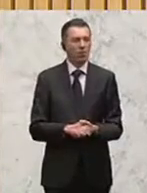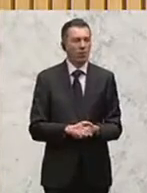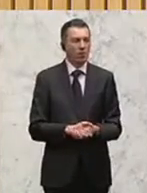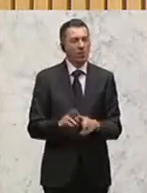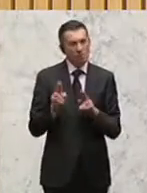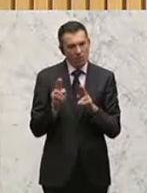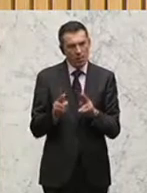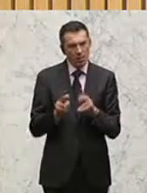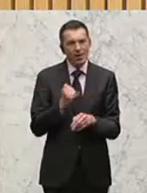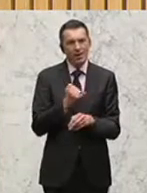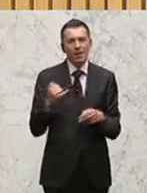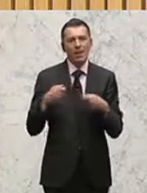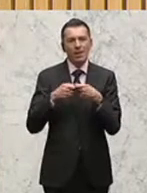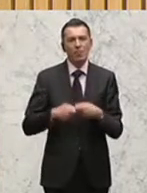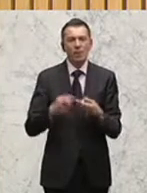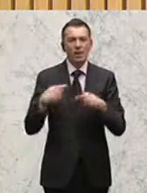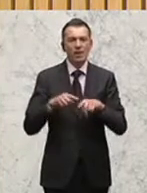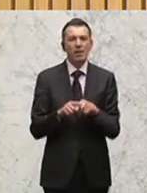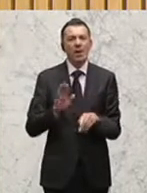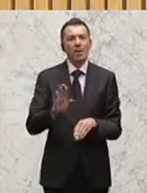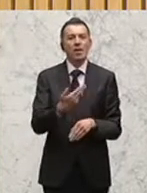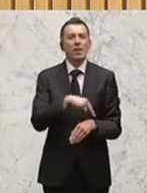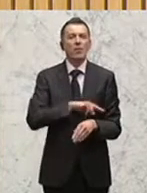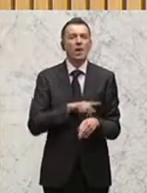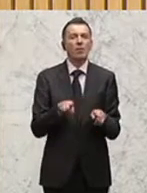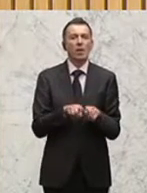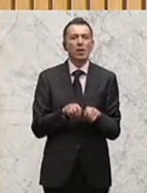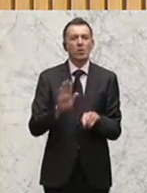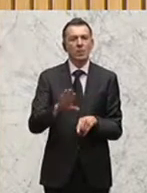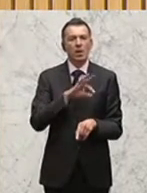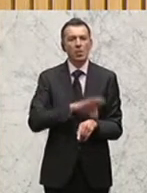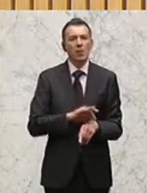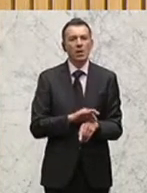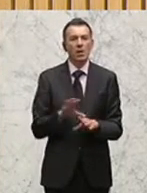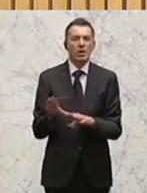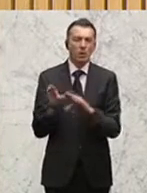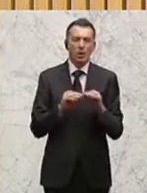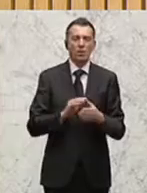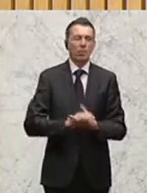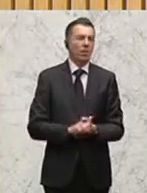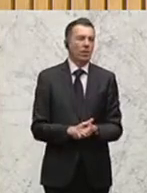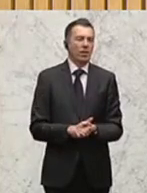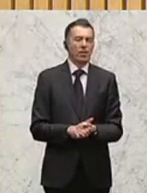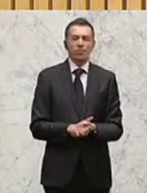auch tatsächlich jedes Mitgliedsland seiner Verantwortung und seiner Verpflichtung nachkommt.